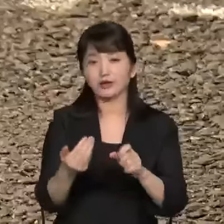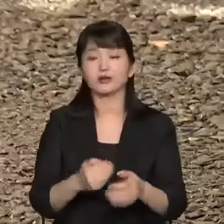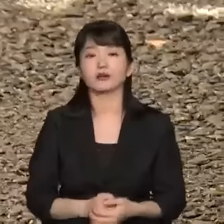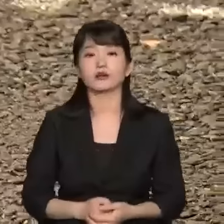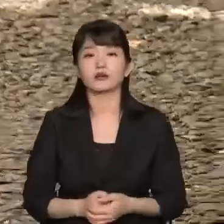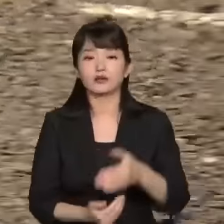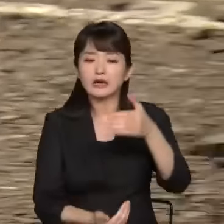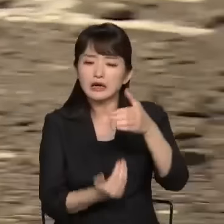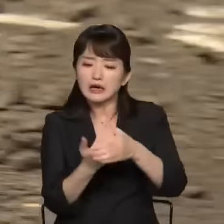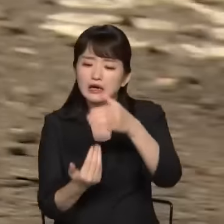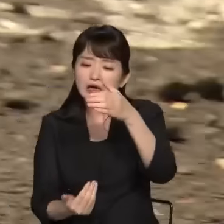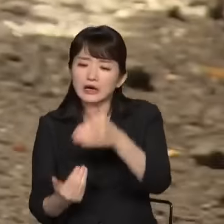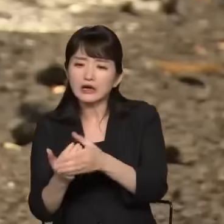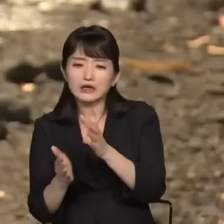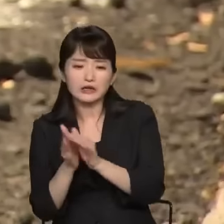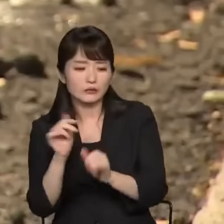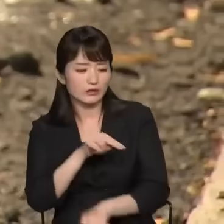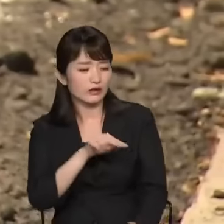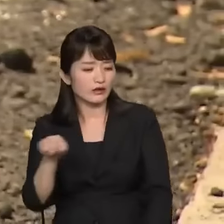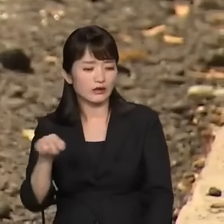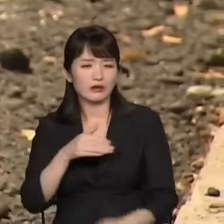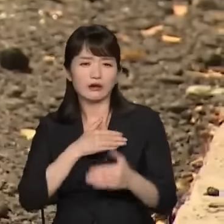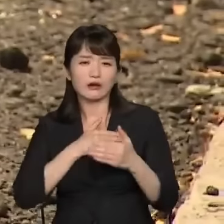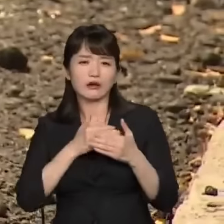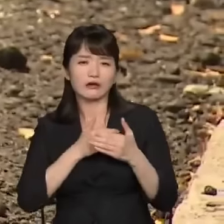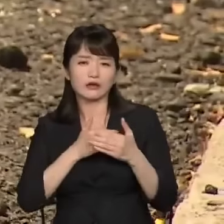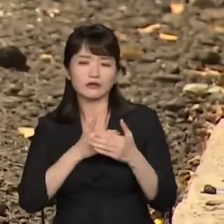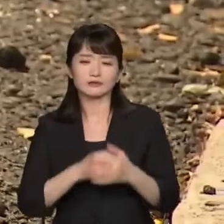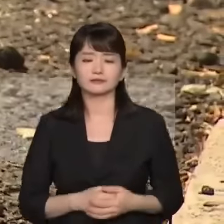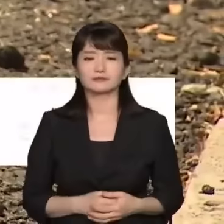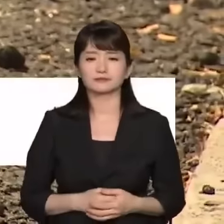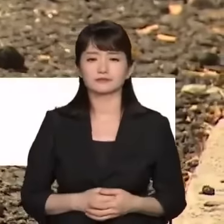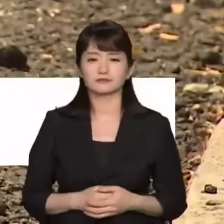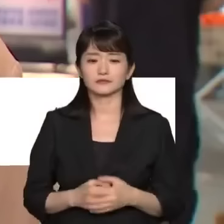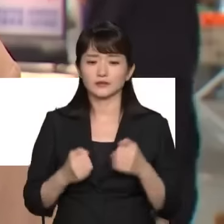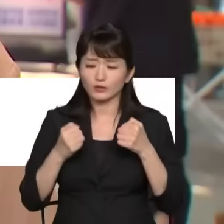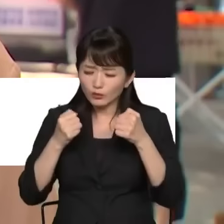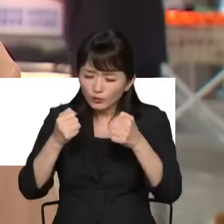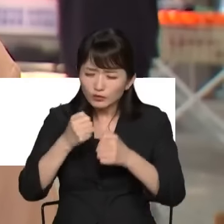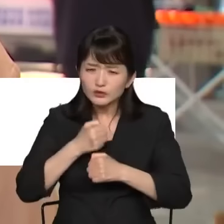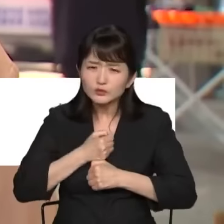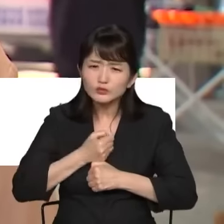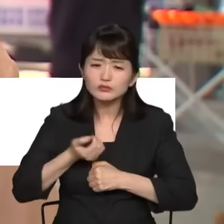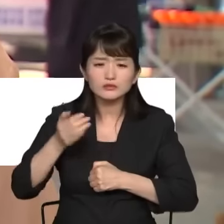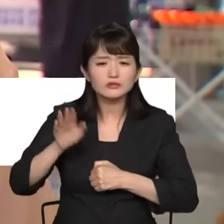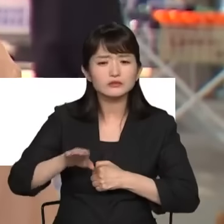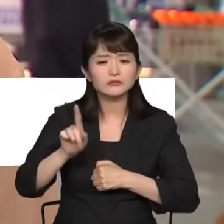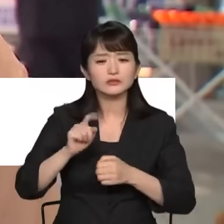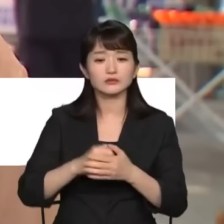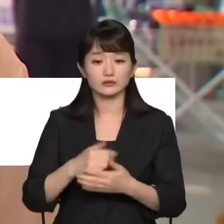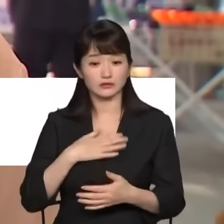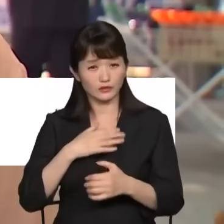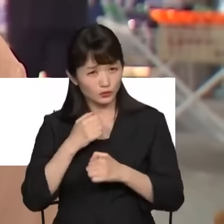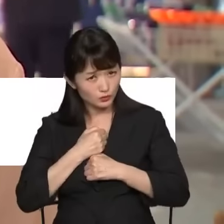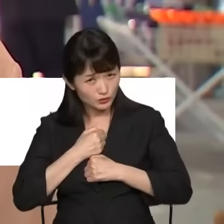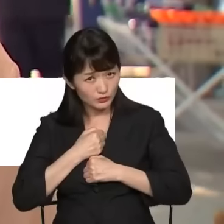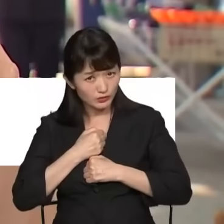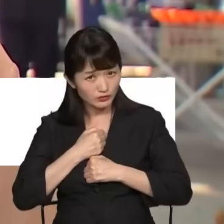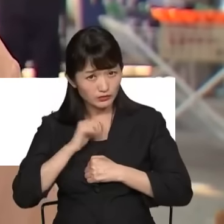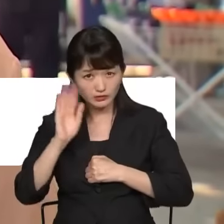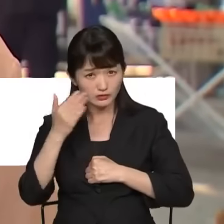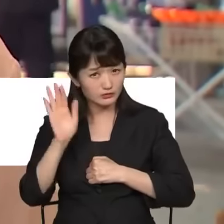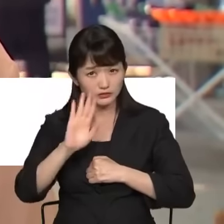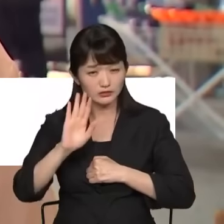연이은 사고에 시민들의 불안은 커지고 있습니다. 조심을 한다고 하지만 이게 내가 조심한다고 되는 일이